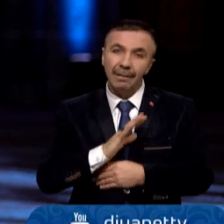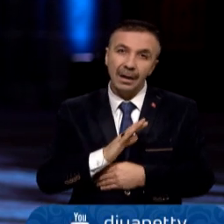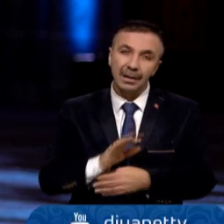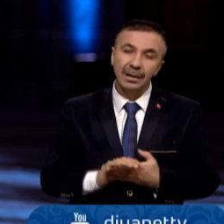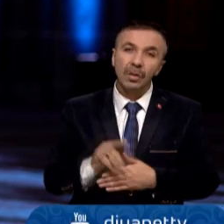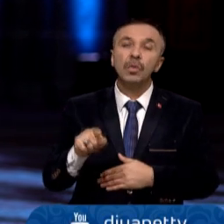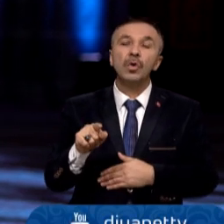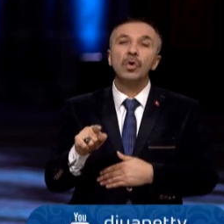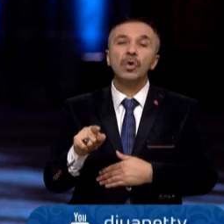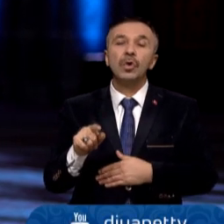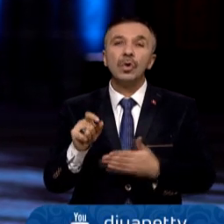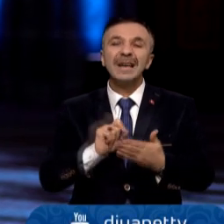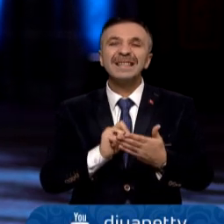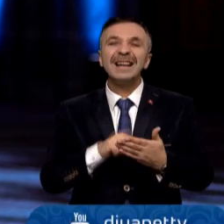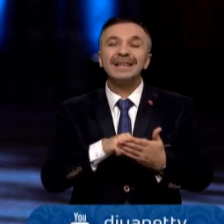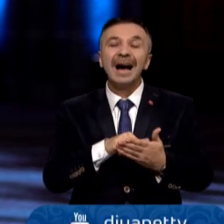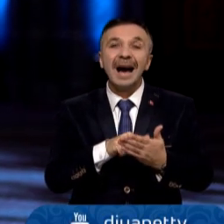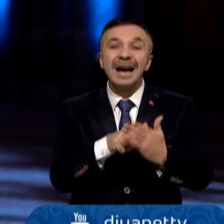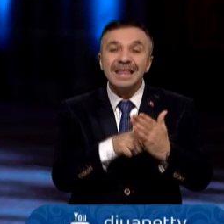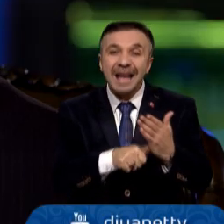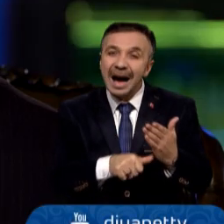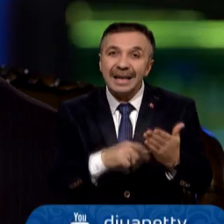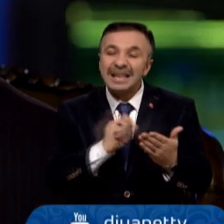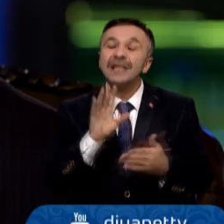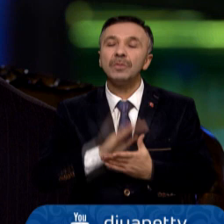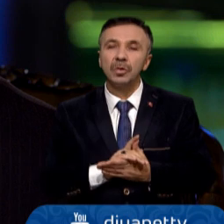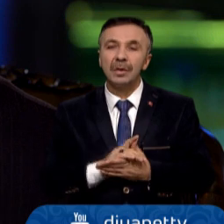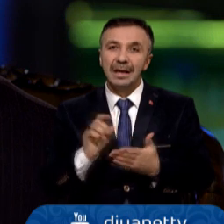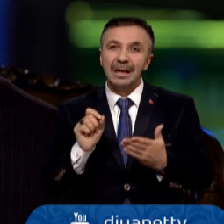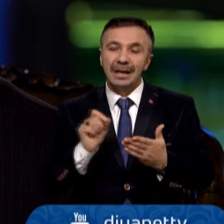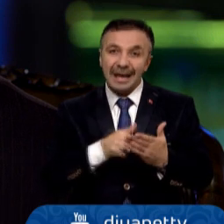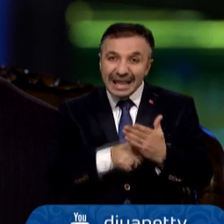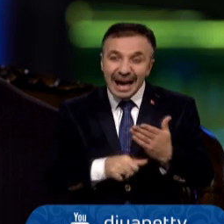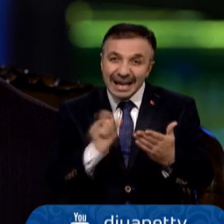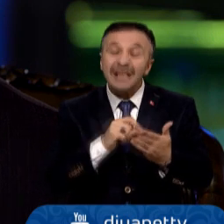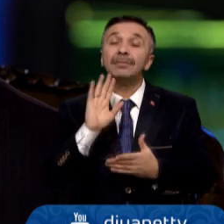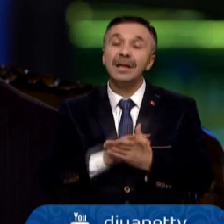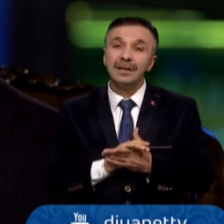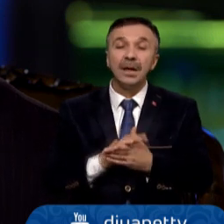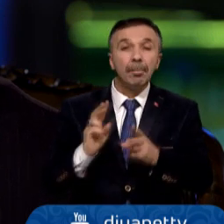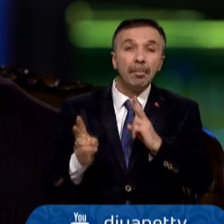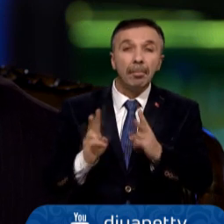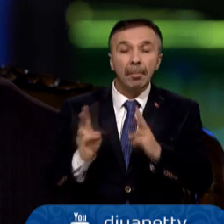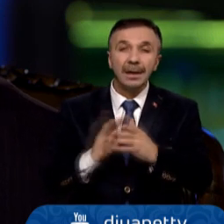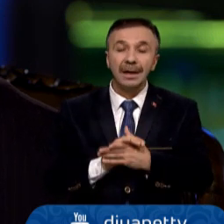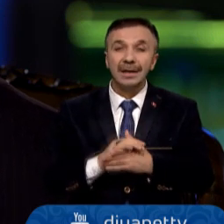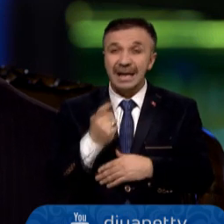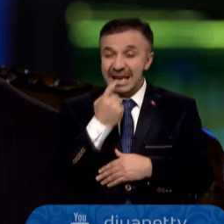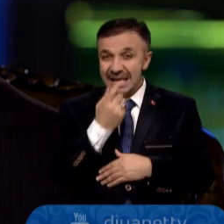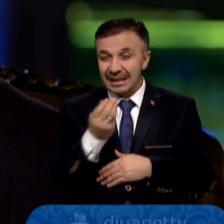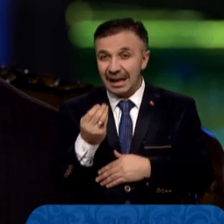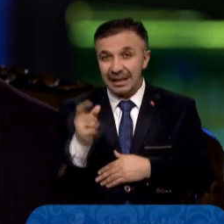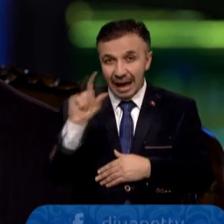yazılar var bu yazılarda tarih yok bu tarih olmayınca bazen